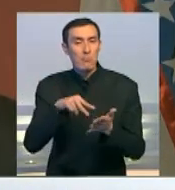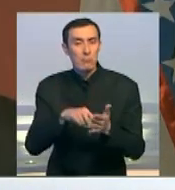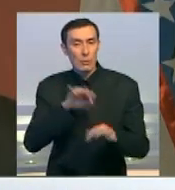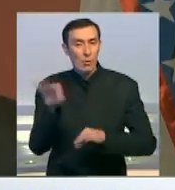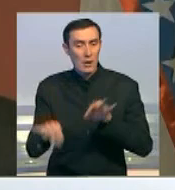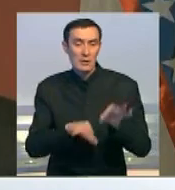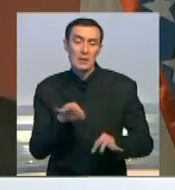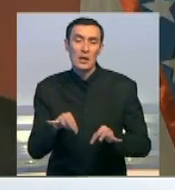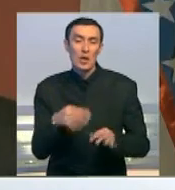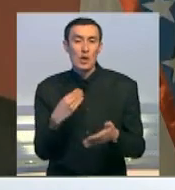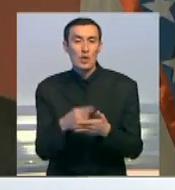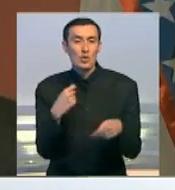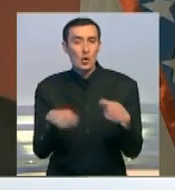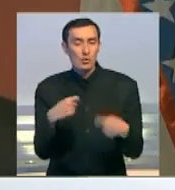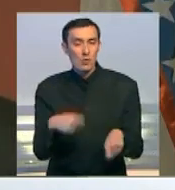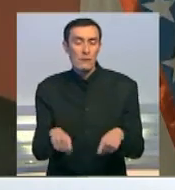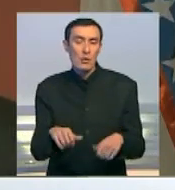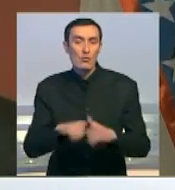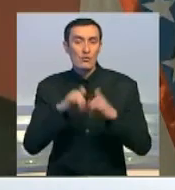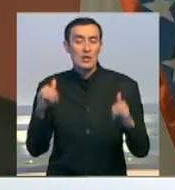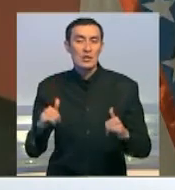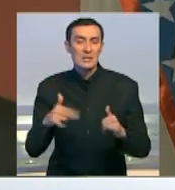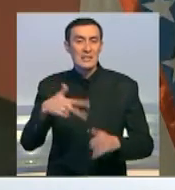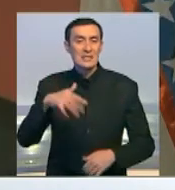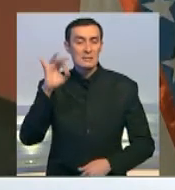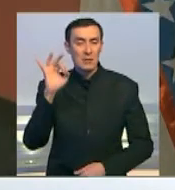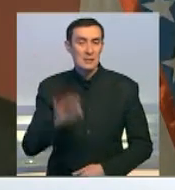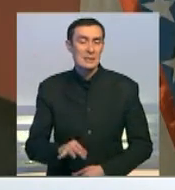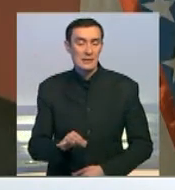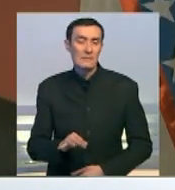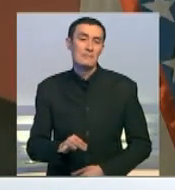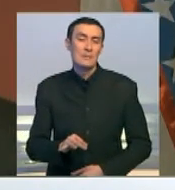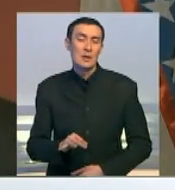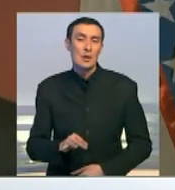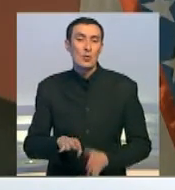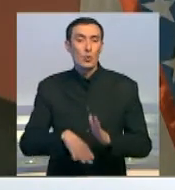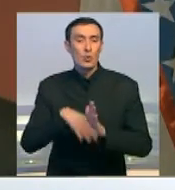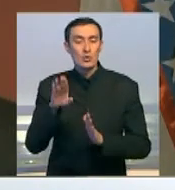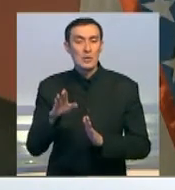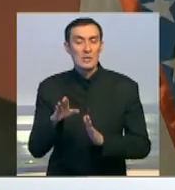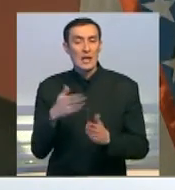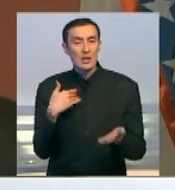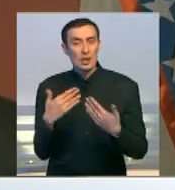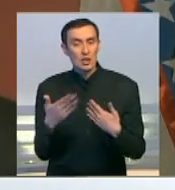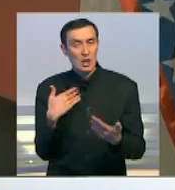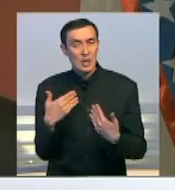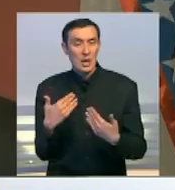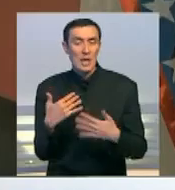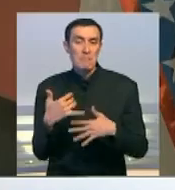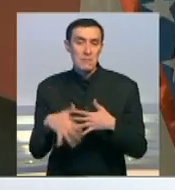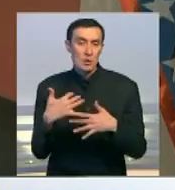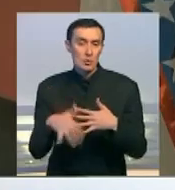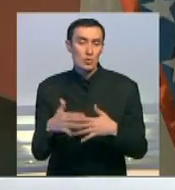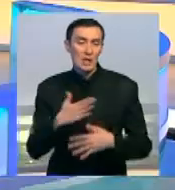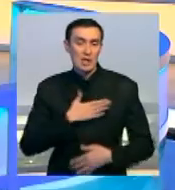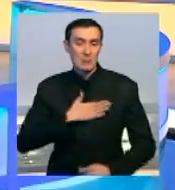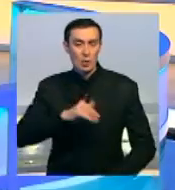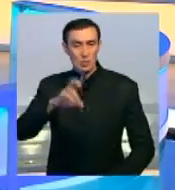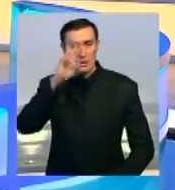году торговый оборот между странами увеличился до 30%. Улучшились двусторонние